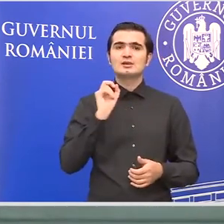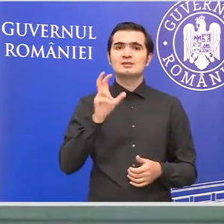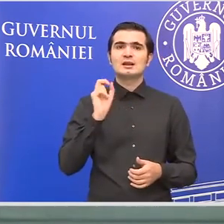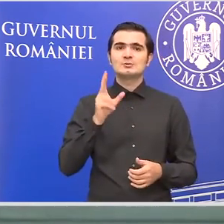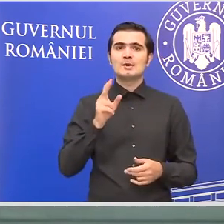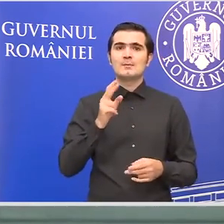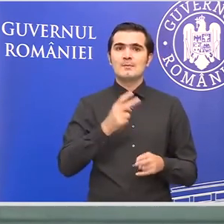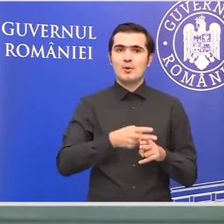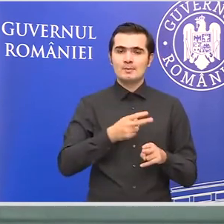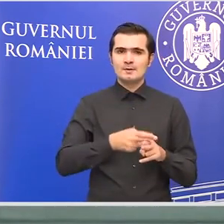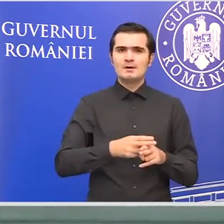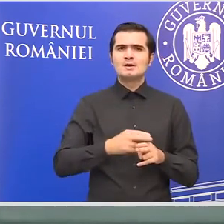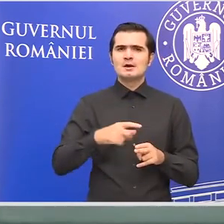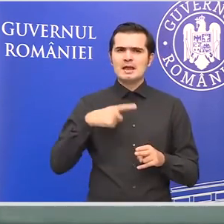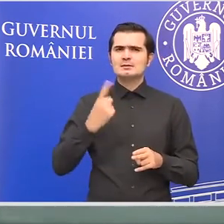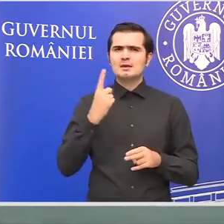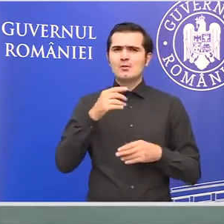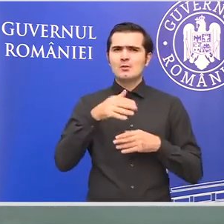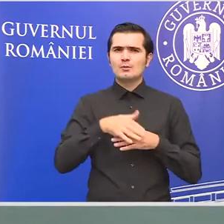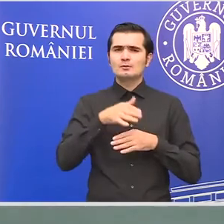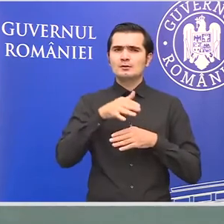dacă vorbim de transmitere comunitară.